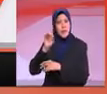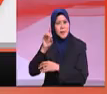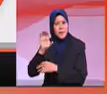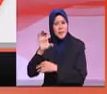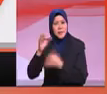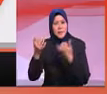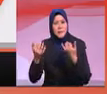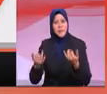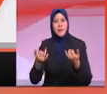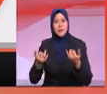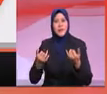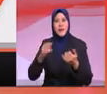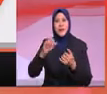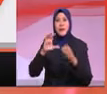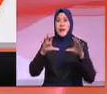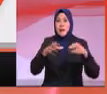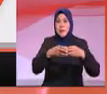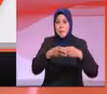kluster,